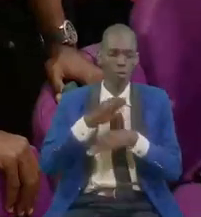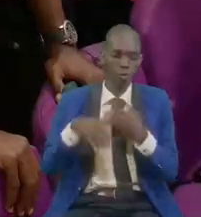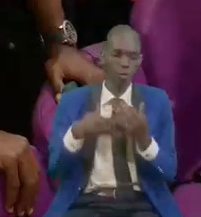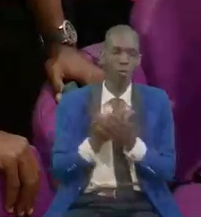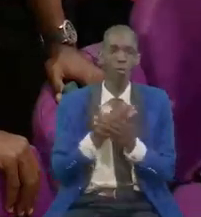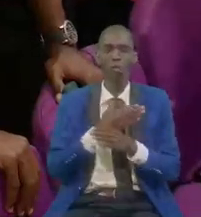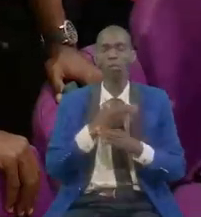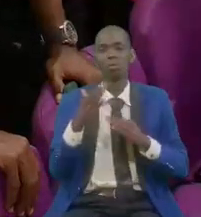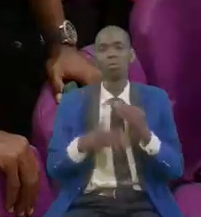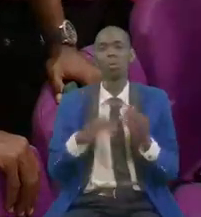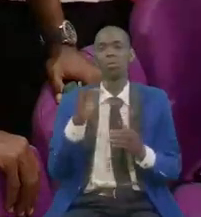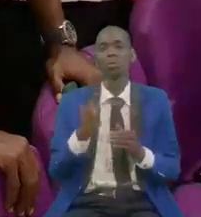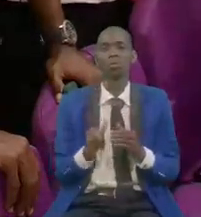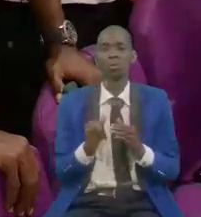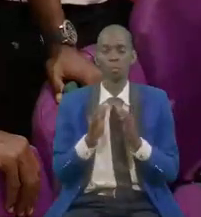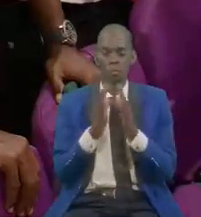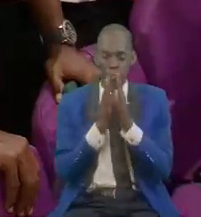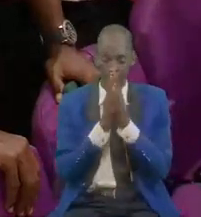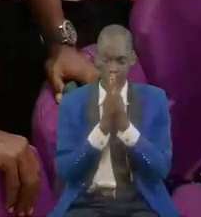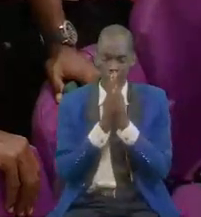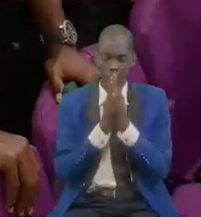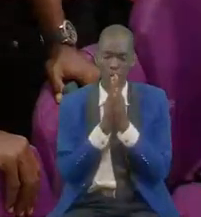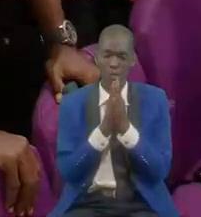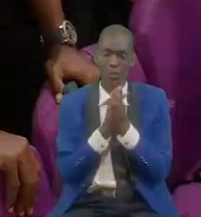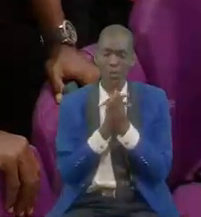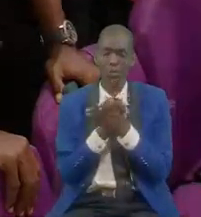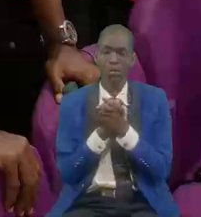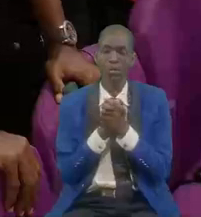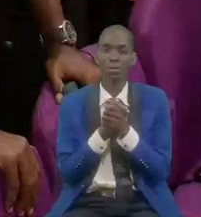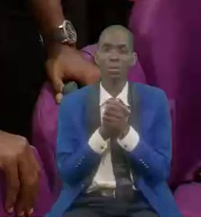entièrement. Parlez au Seigneur.